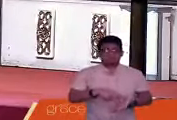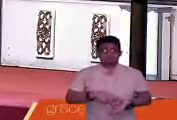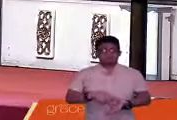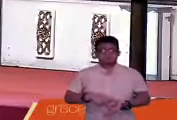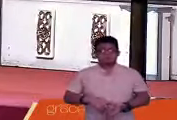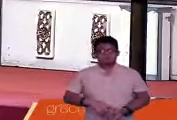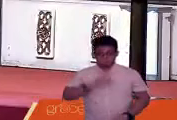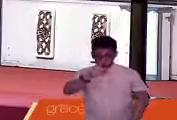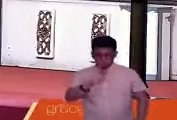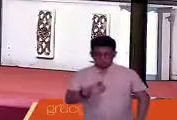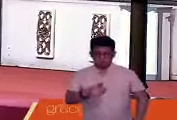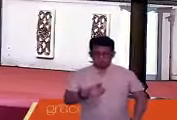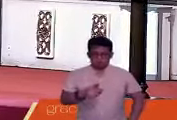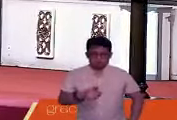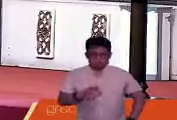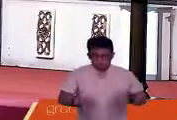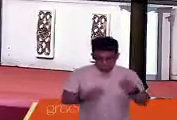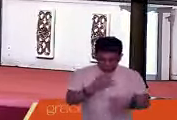Pero kung ikaw,